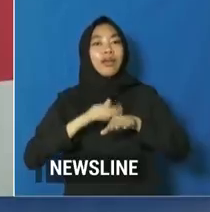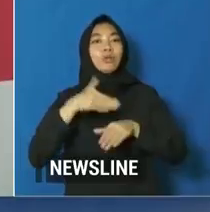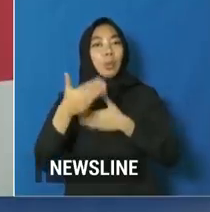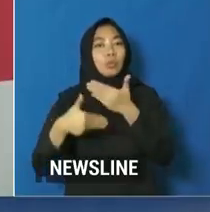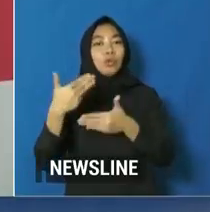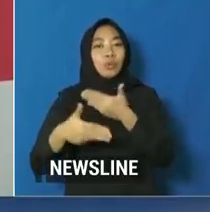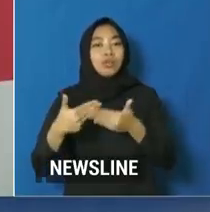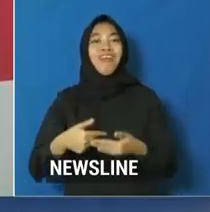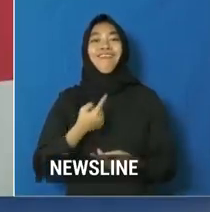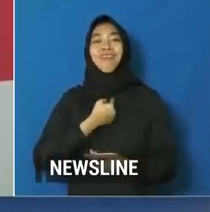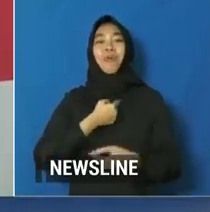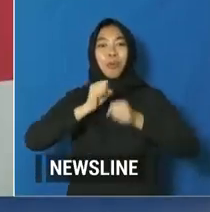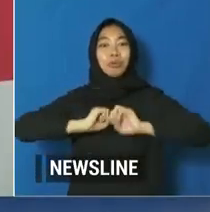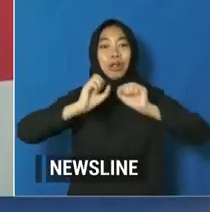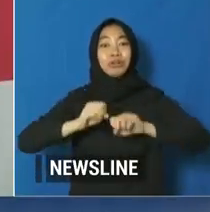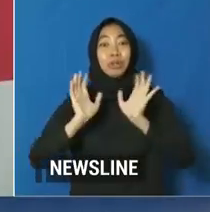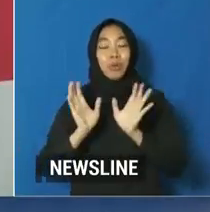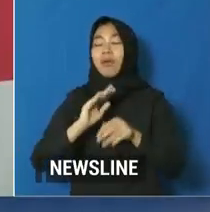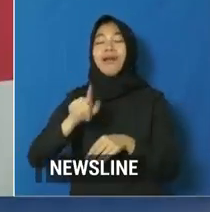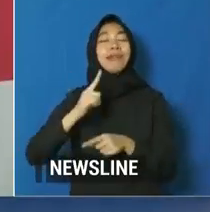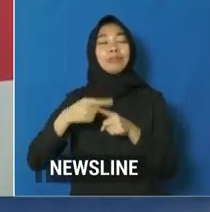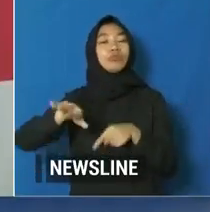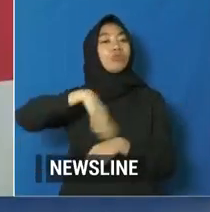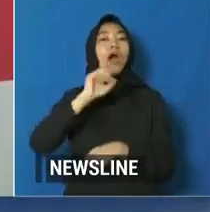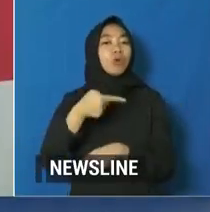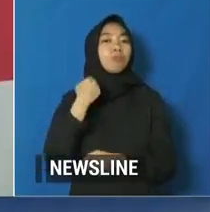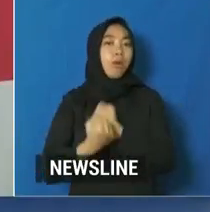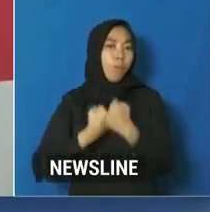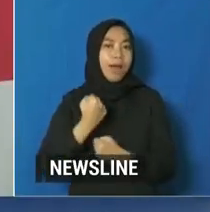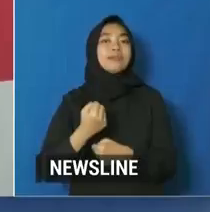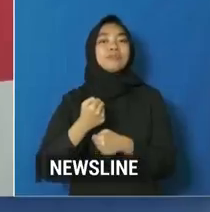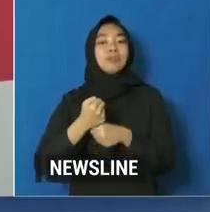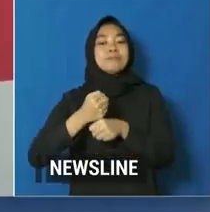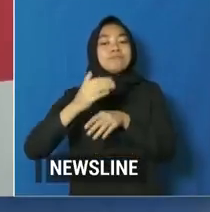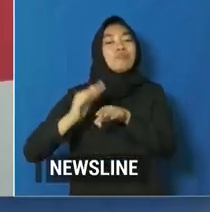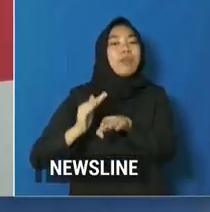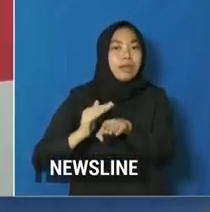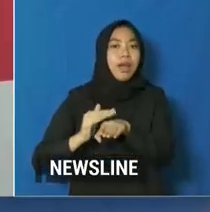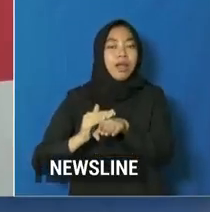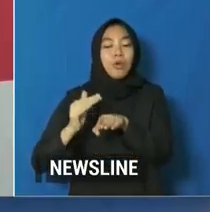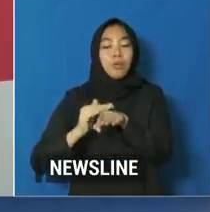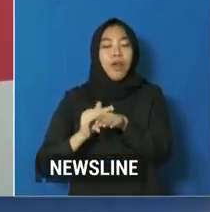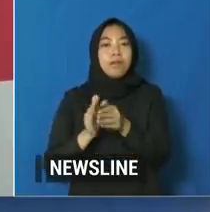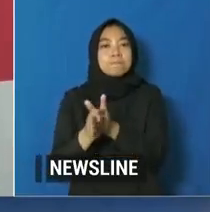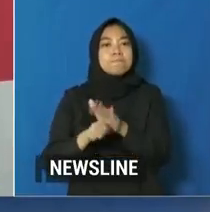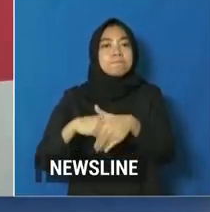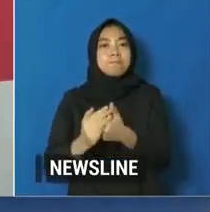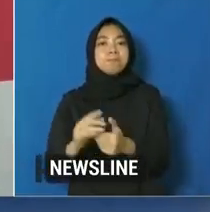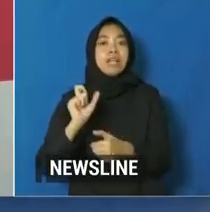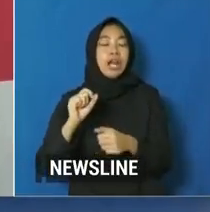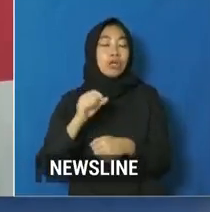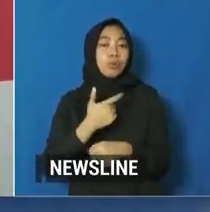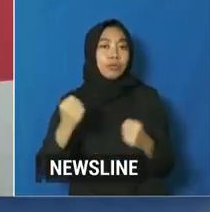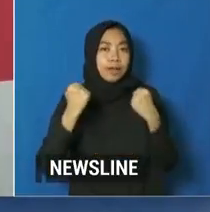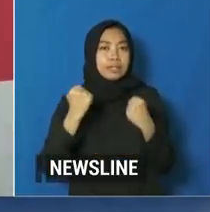kita sosialisasikan, tetapi kita budayakan. Dan ini akan sangat bagus untuk bagaimana secara komunal,